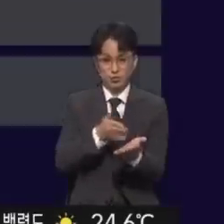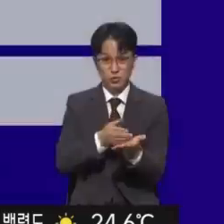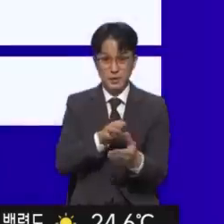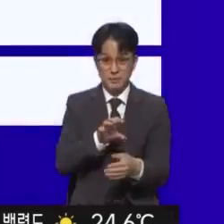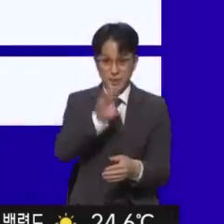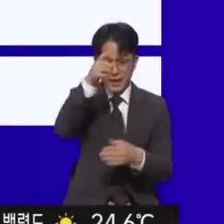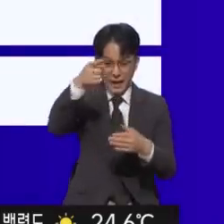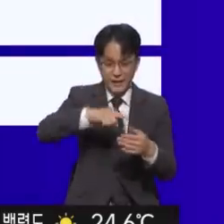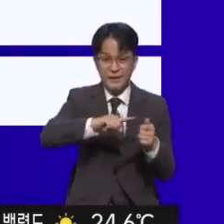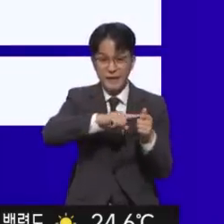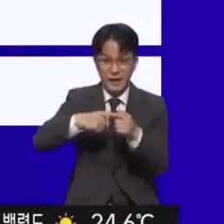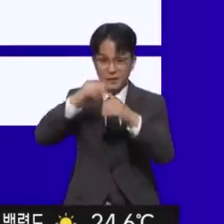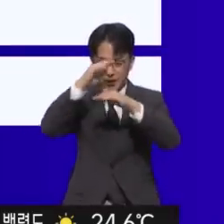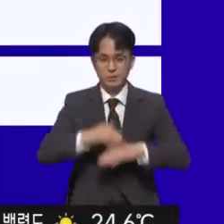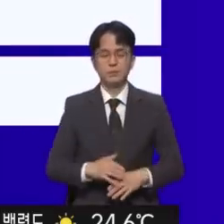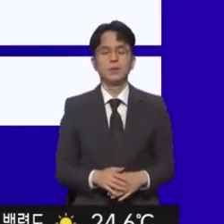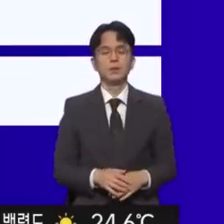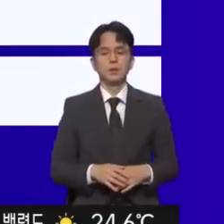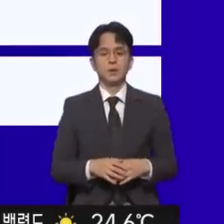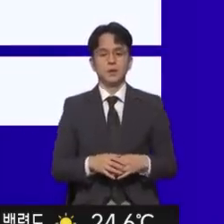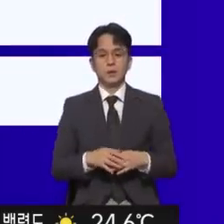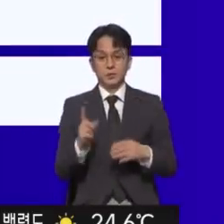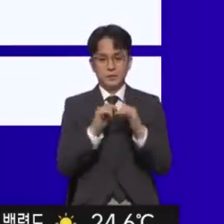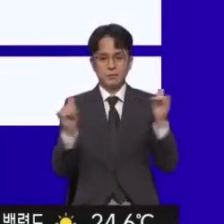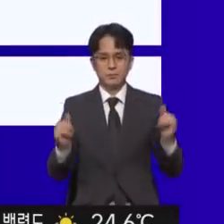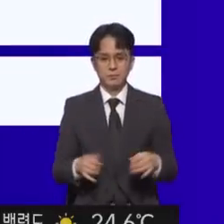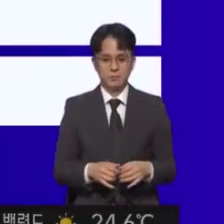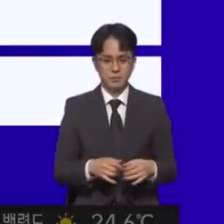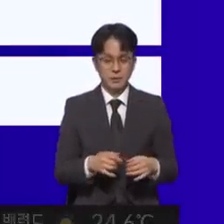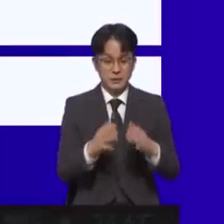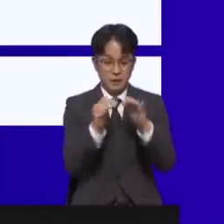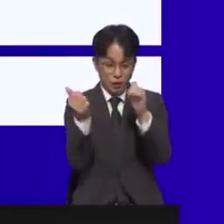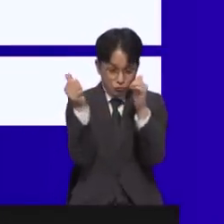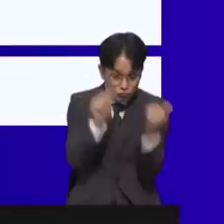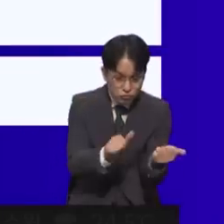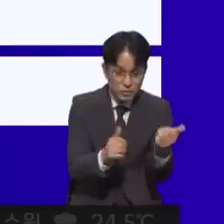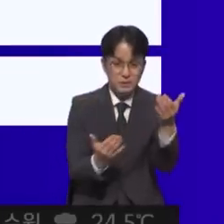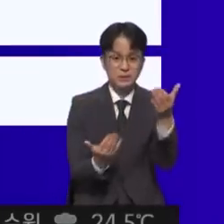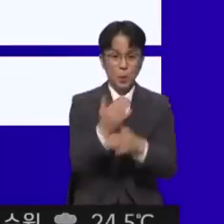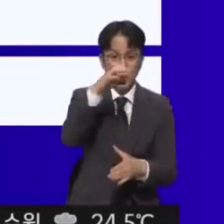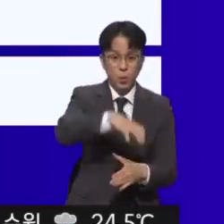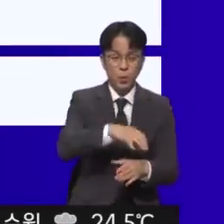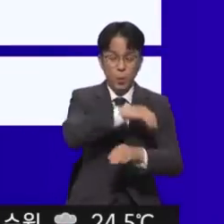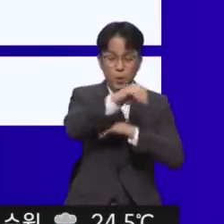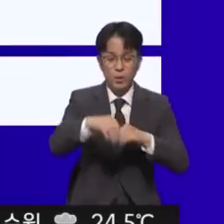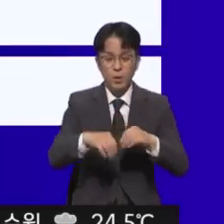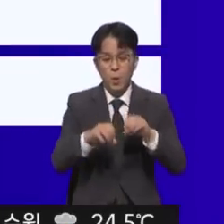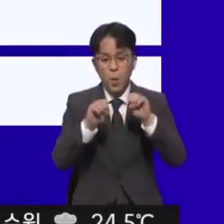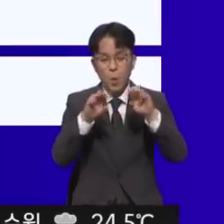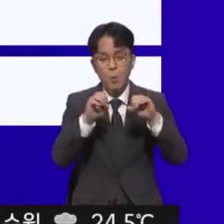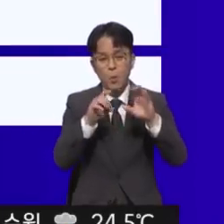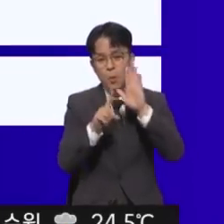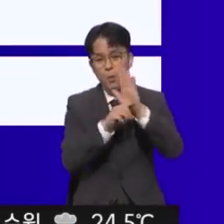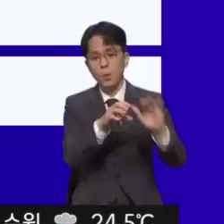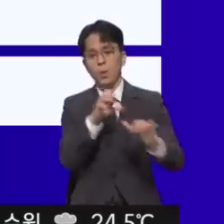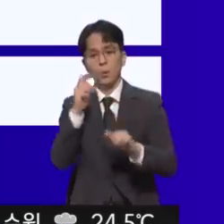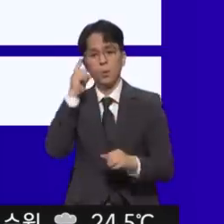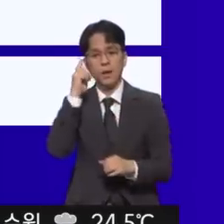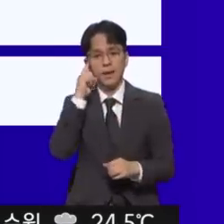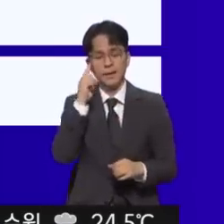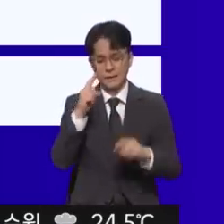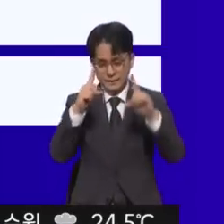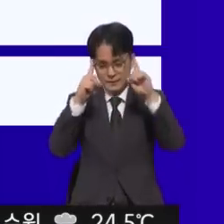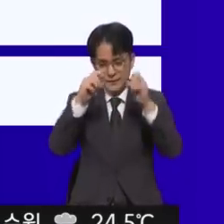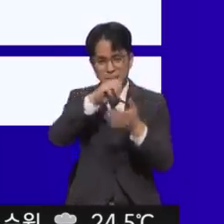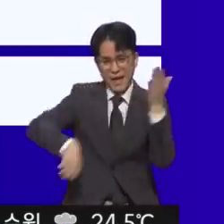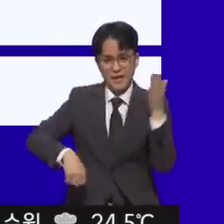봤는데 비참한 연장을 구경거리로 만드시네요 당장 사진 대리 식인 국민의 죽음을 홍보 콘텐츠 로슨 양